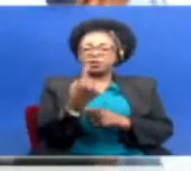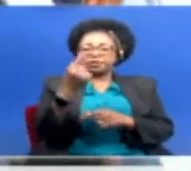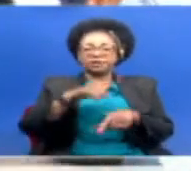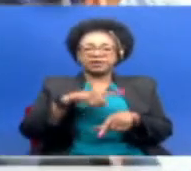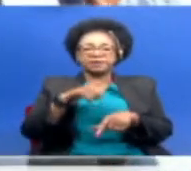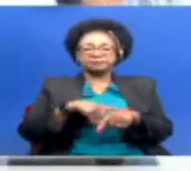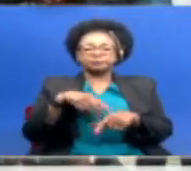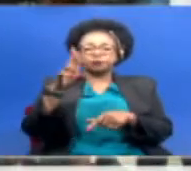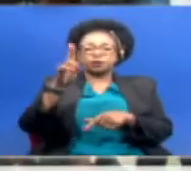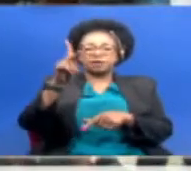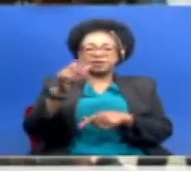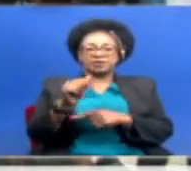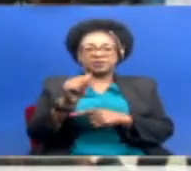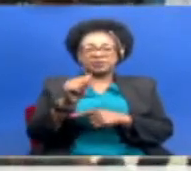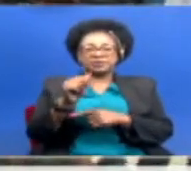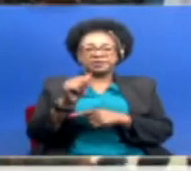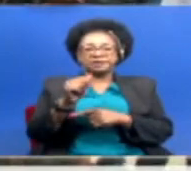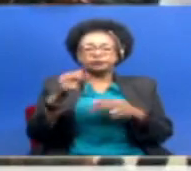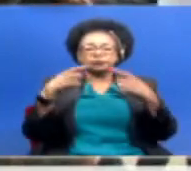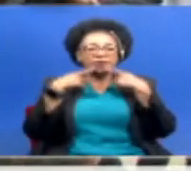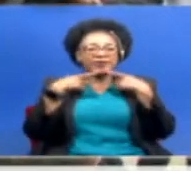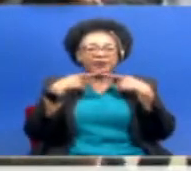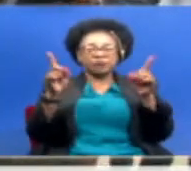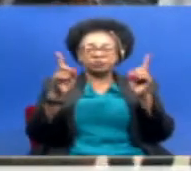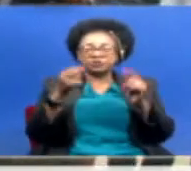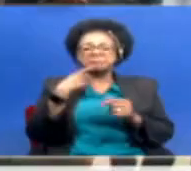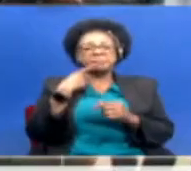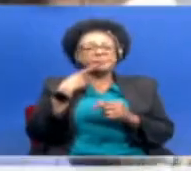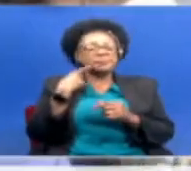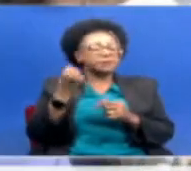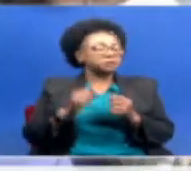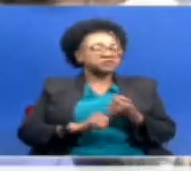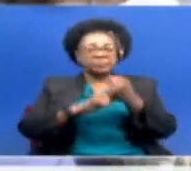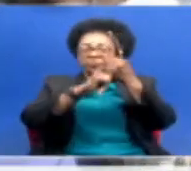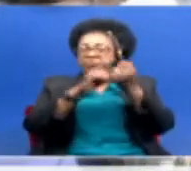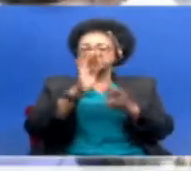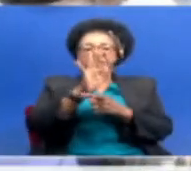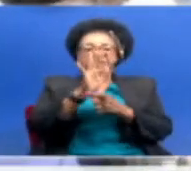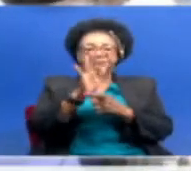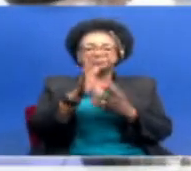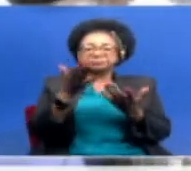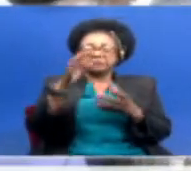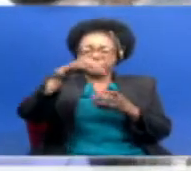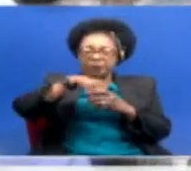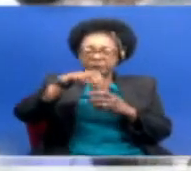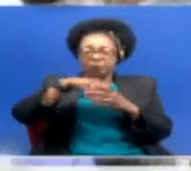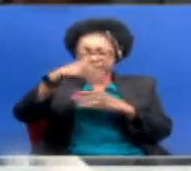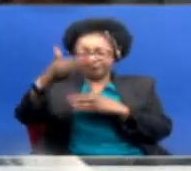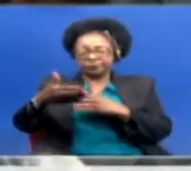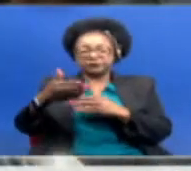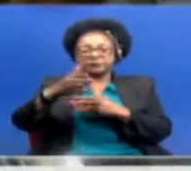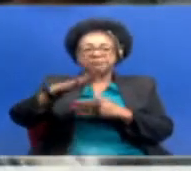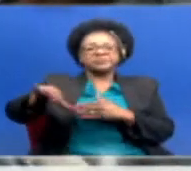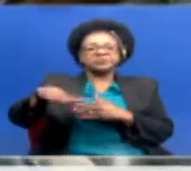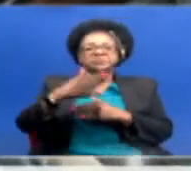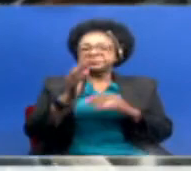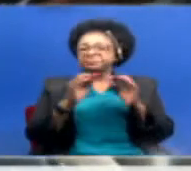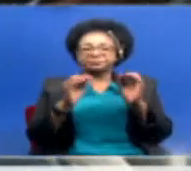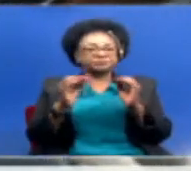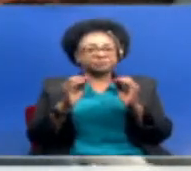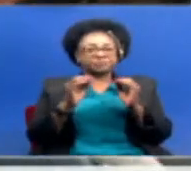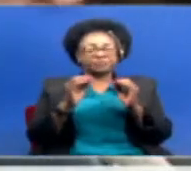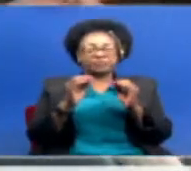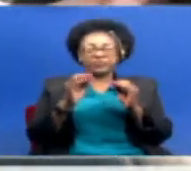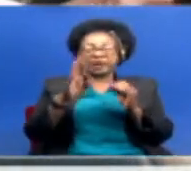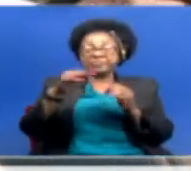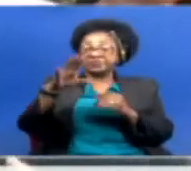wa UDA kutangaza kuwa hawatamuunga mkono tena ndani au nje ya bunge la kaunti. Madiwani hao sasa